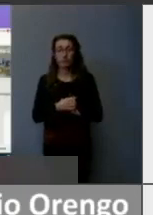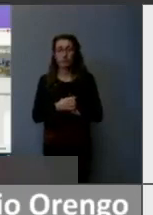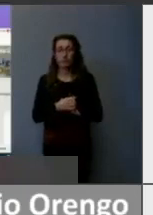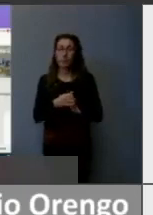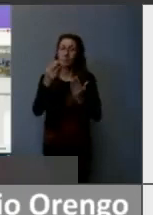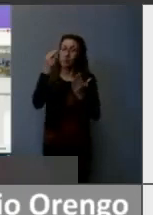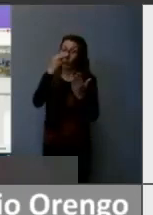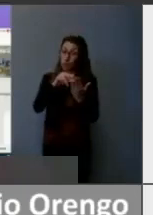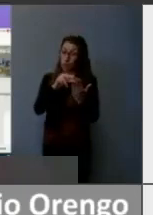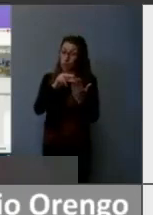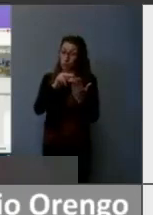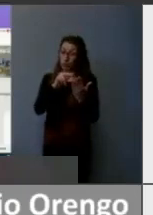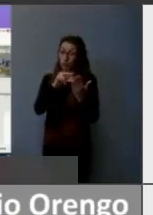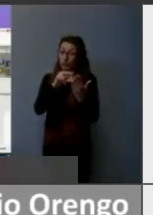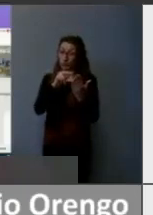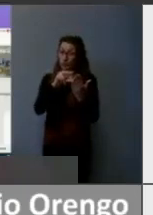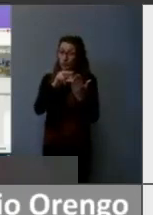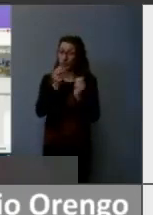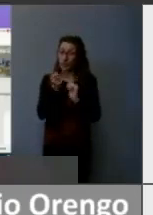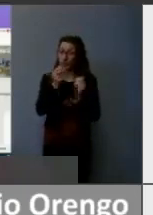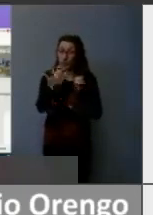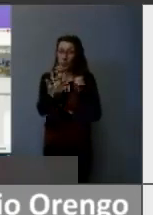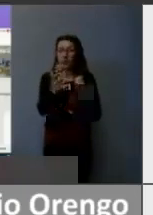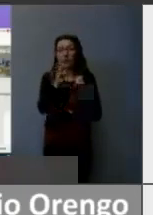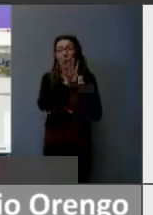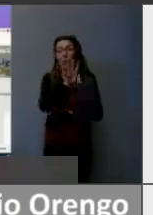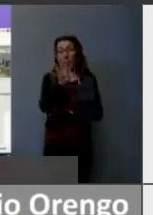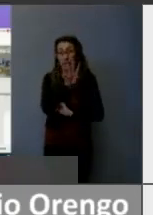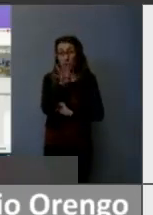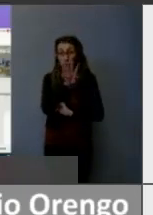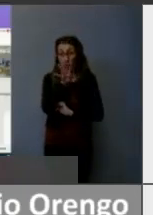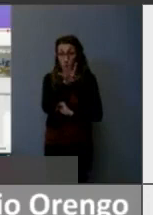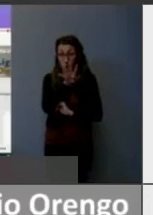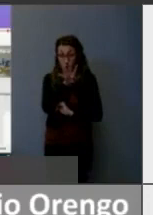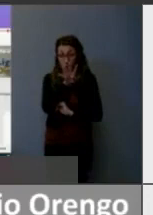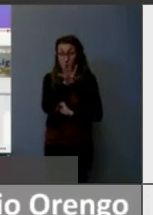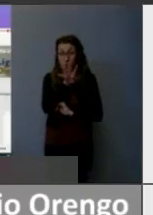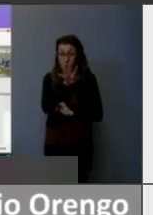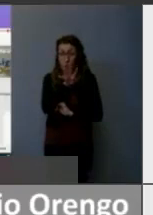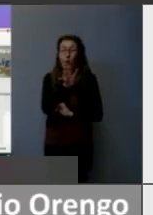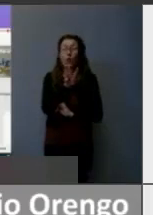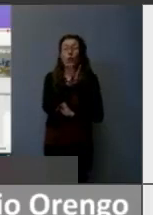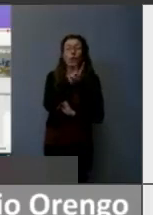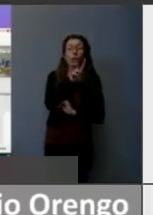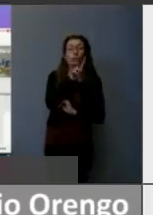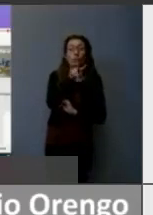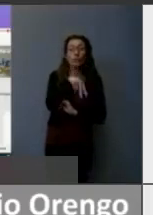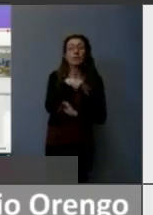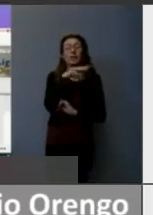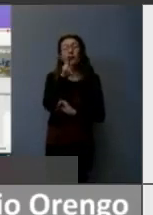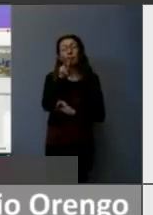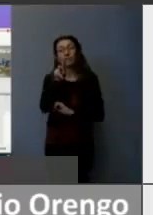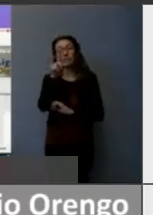Mozione numero 44 del 2021 approvata a voti unanimi